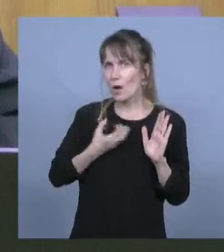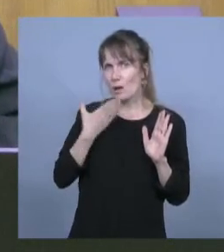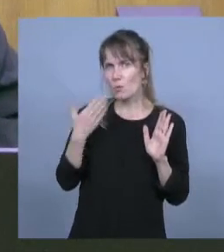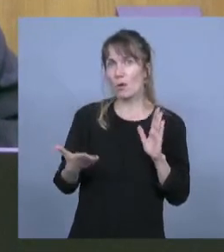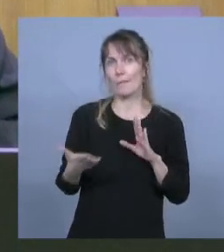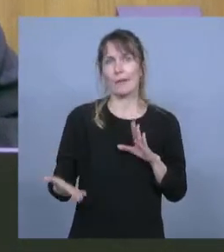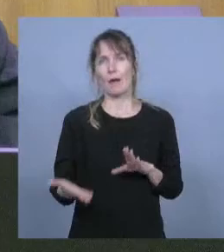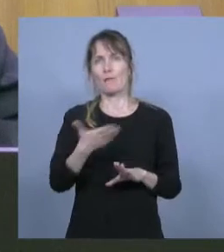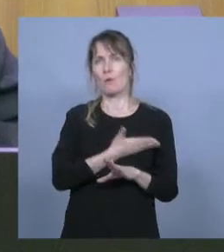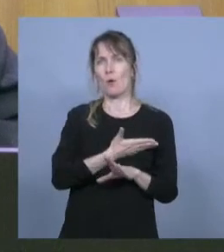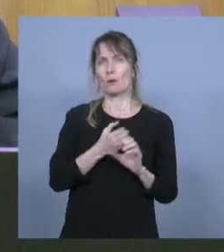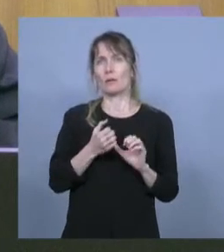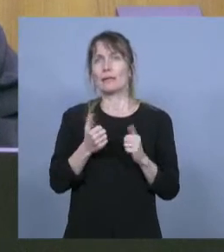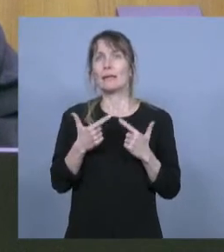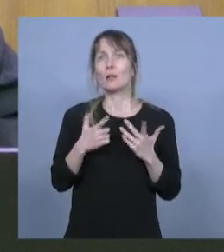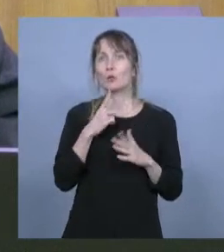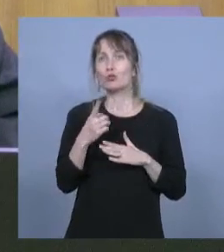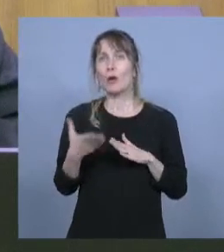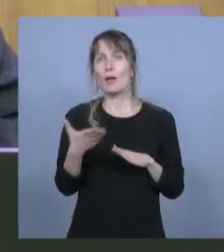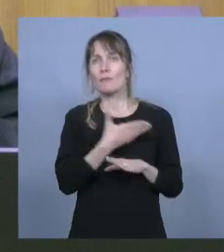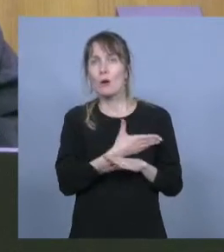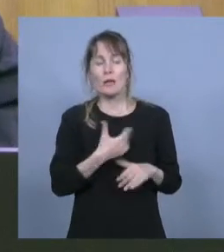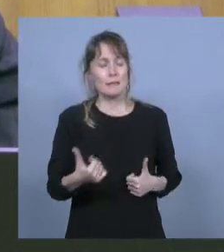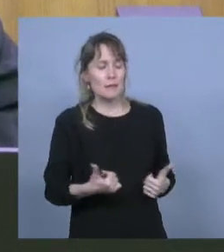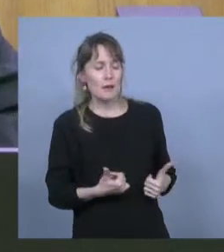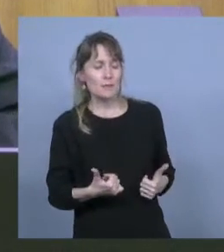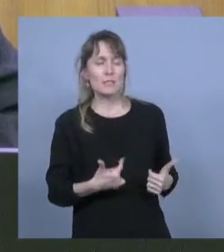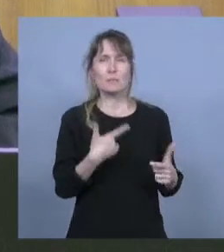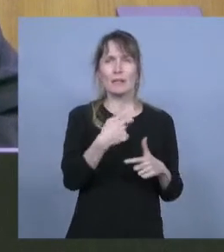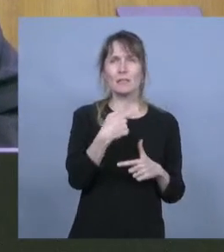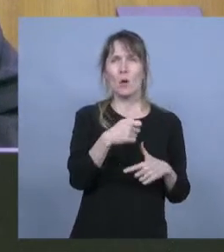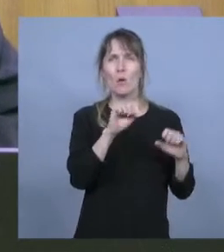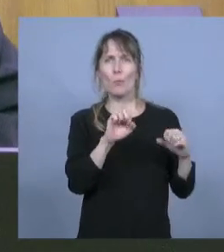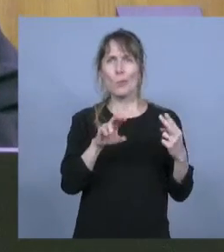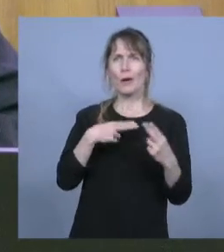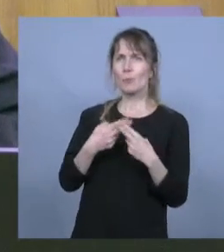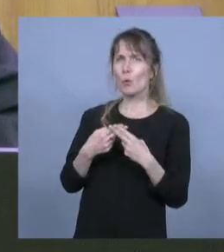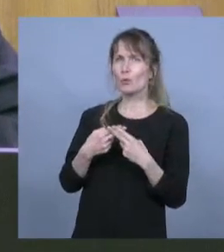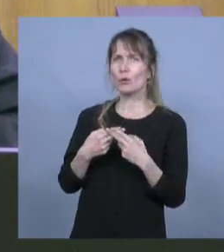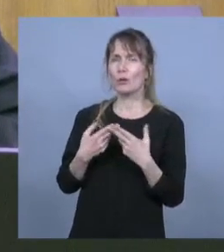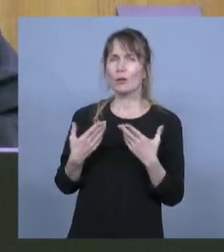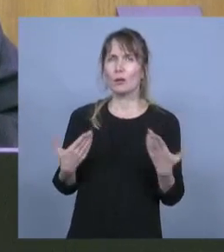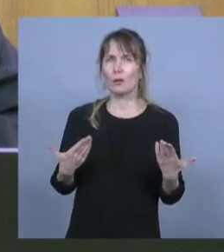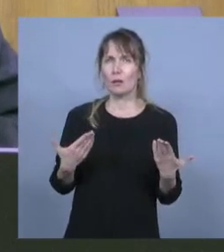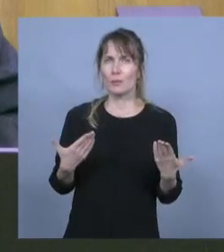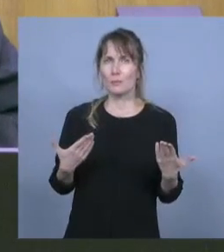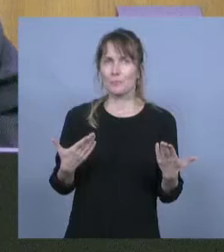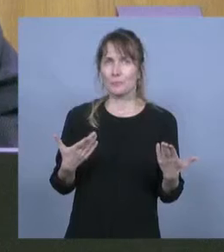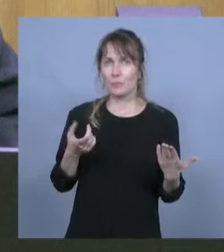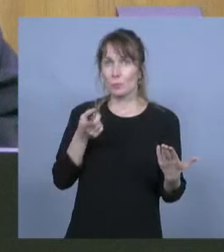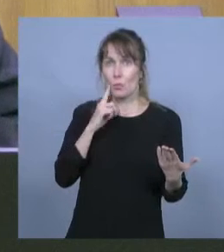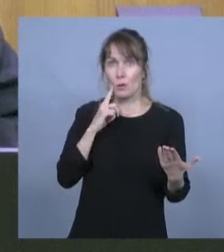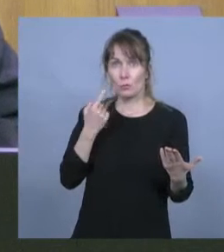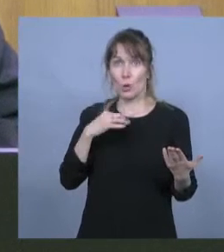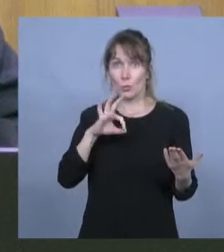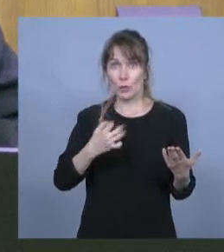que les services et les vice-présidents concernés puissent répondre sur des sujets qui sont autant d'État que de nous et